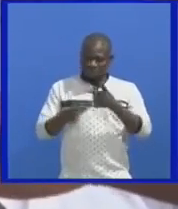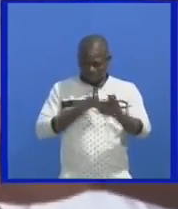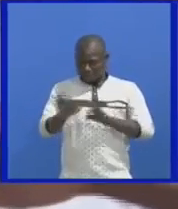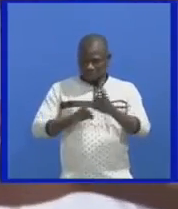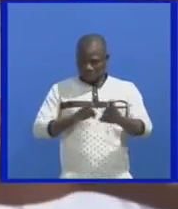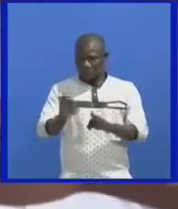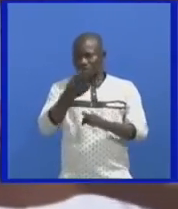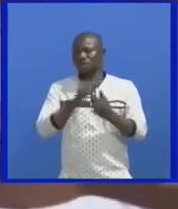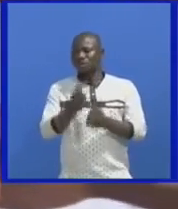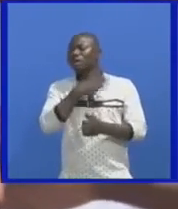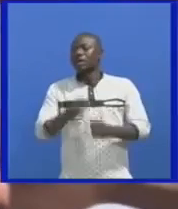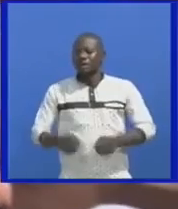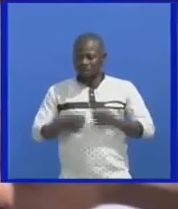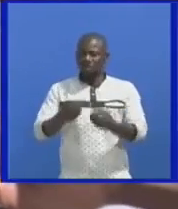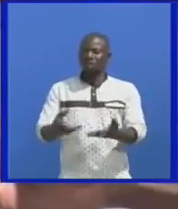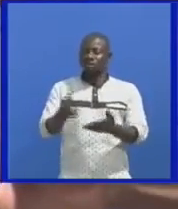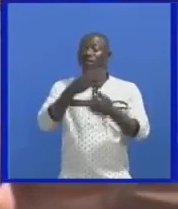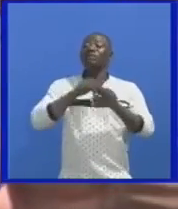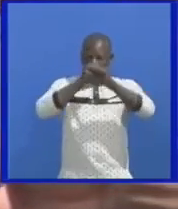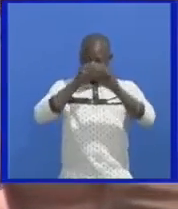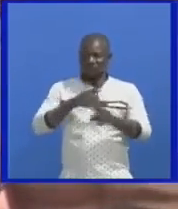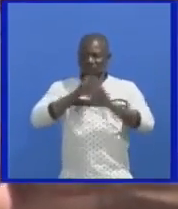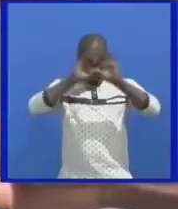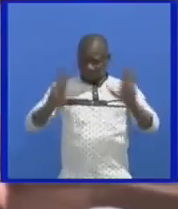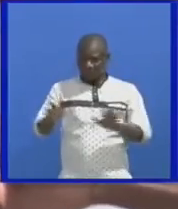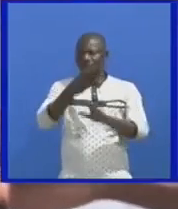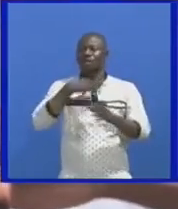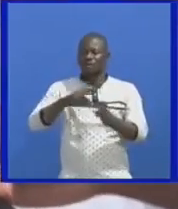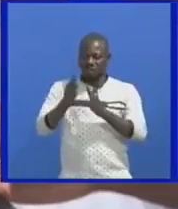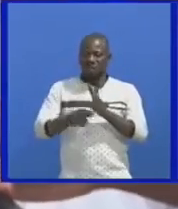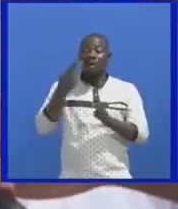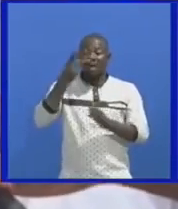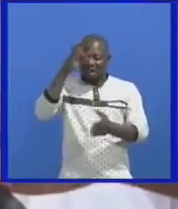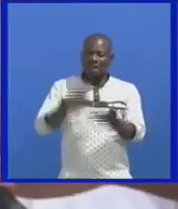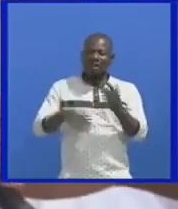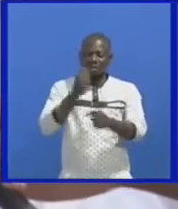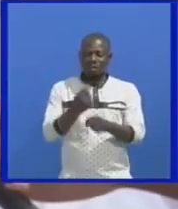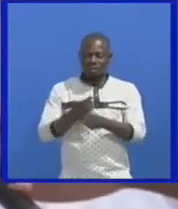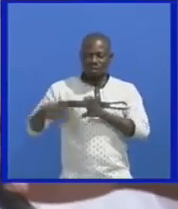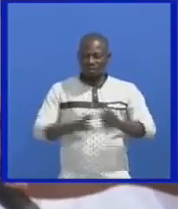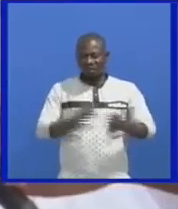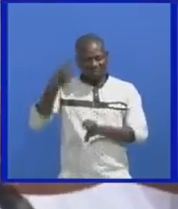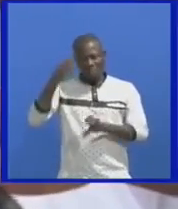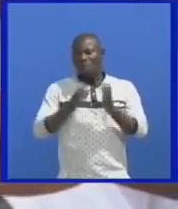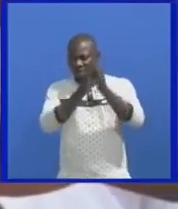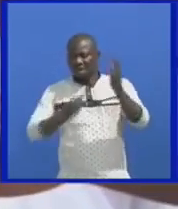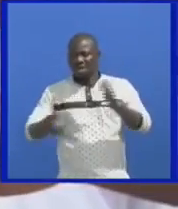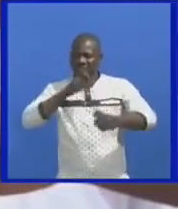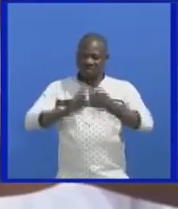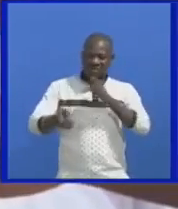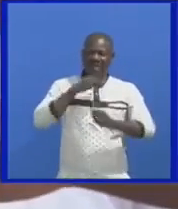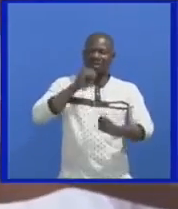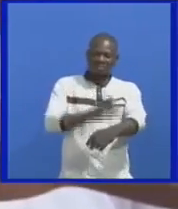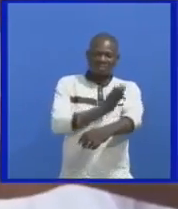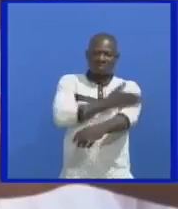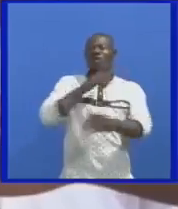résultats. Également aussi s'enquérir des contraintes que rencontrent les producteurs et voir quelles sont les actions qu'il faut mener pour lever ces contraintes et améliorer la production et valoriser la production afin